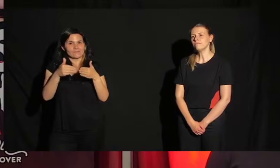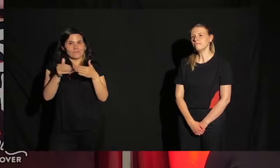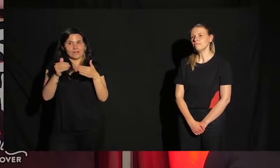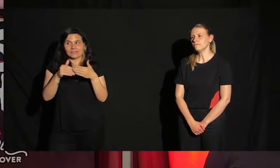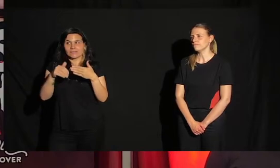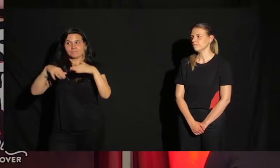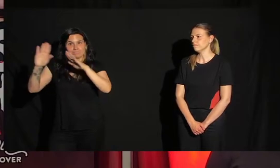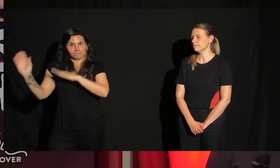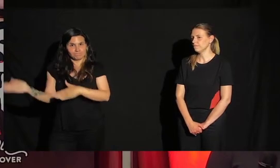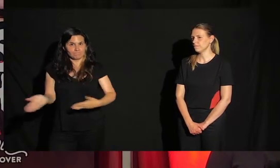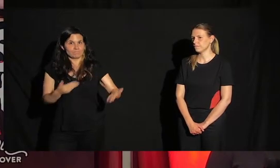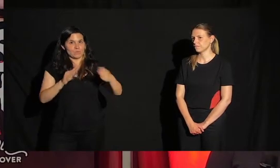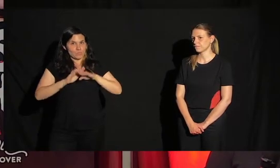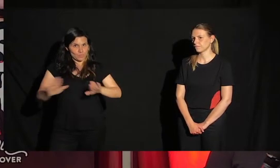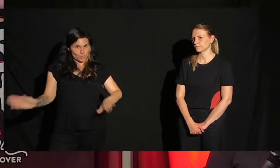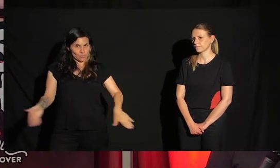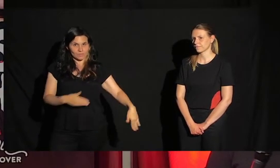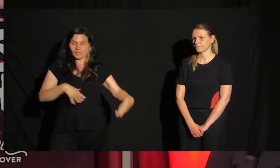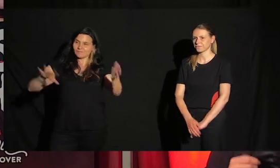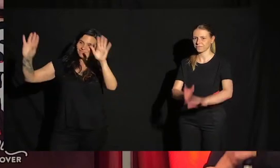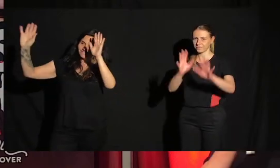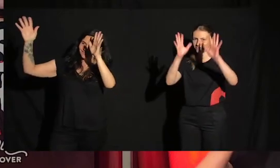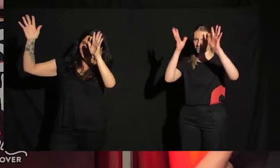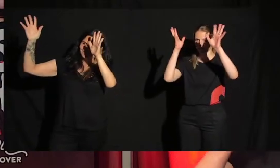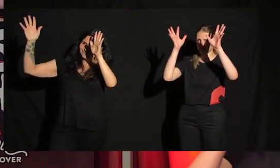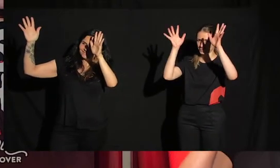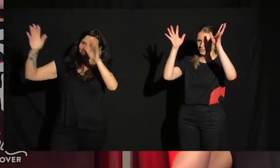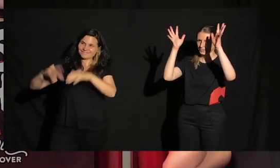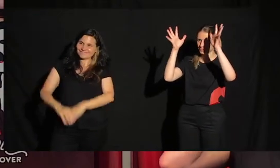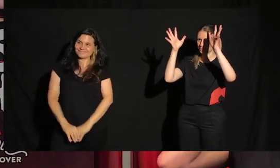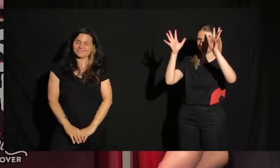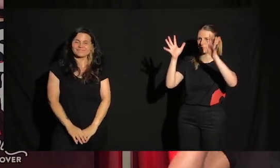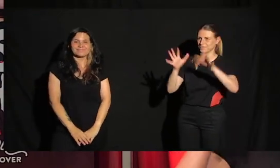verziehen uns von der Bühne. Ja. Danke, danke.